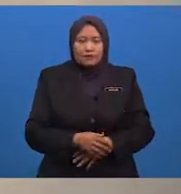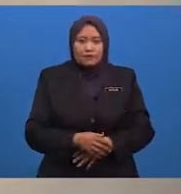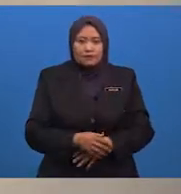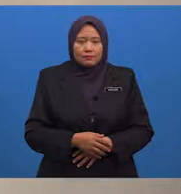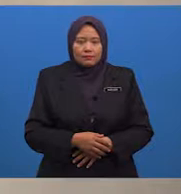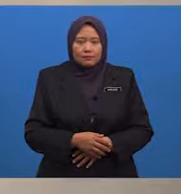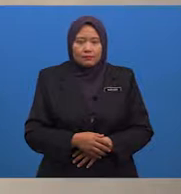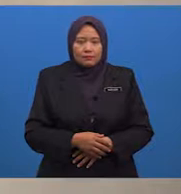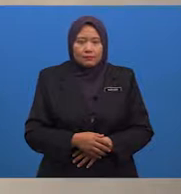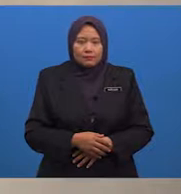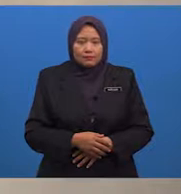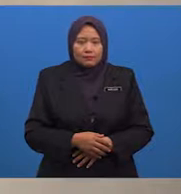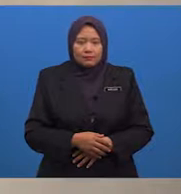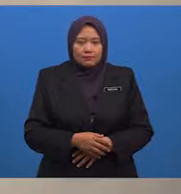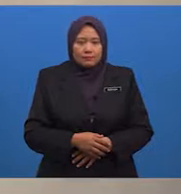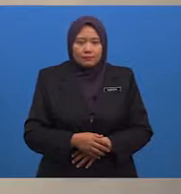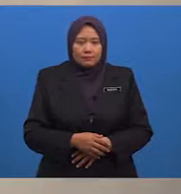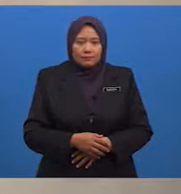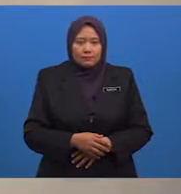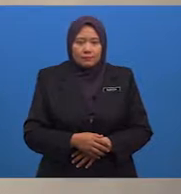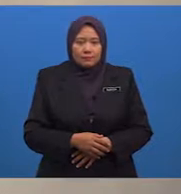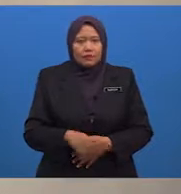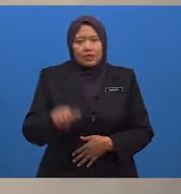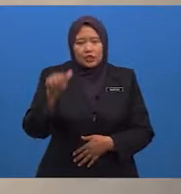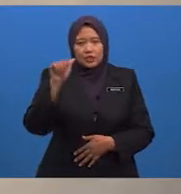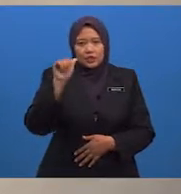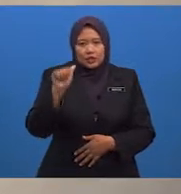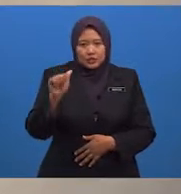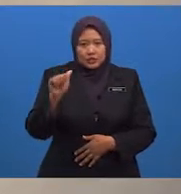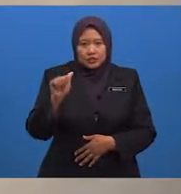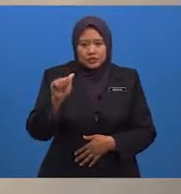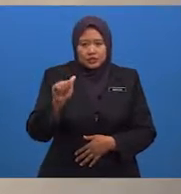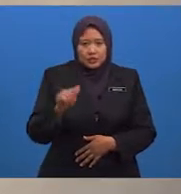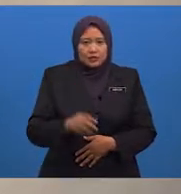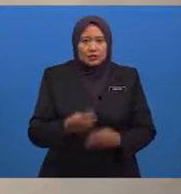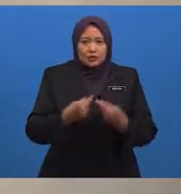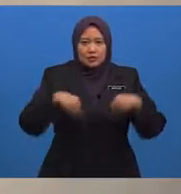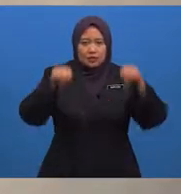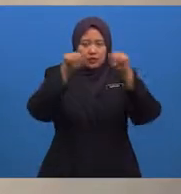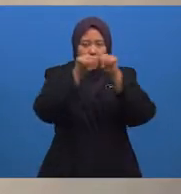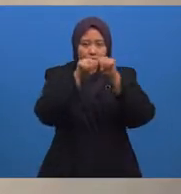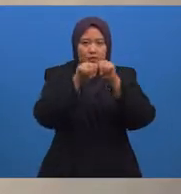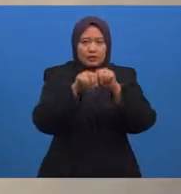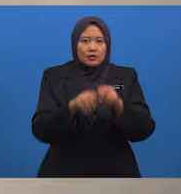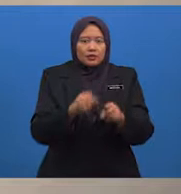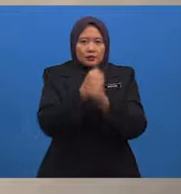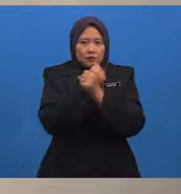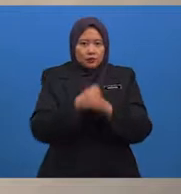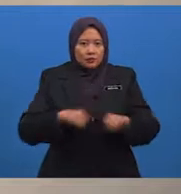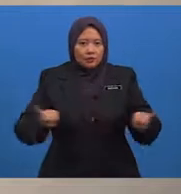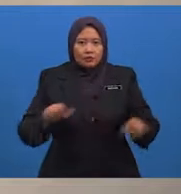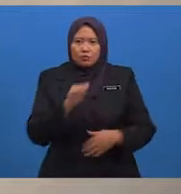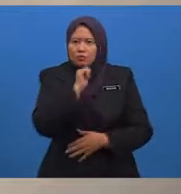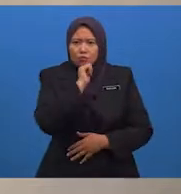Jawapan yang tepat bagi soalan tersebut ialah A, iaitu nilai berdikari adalah bukan